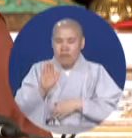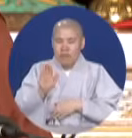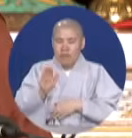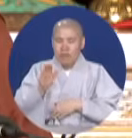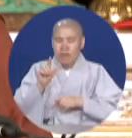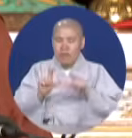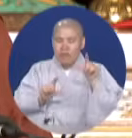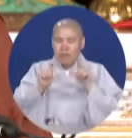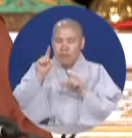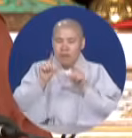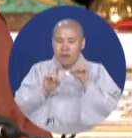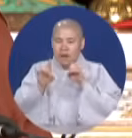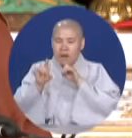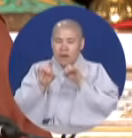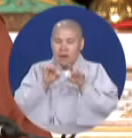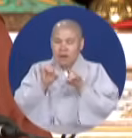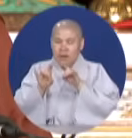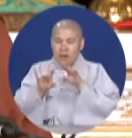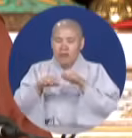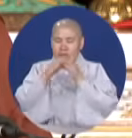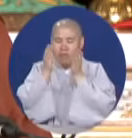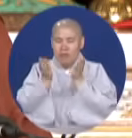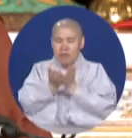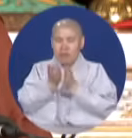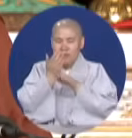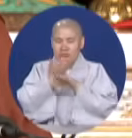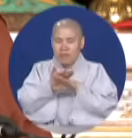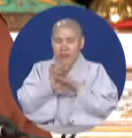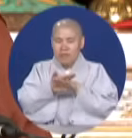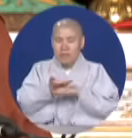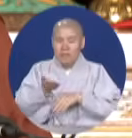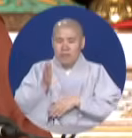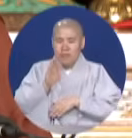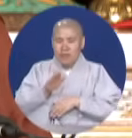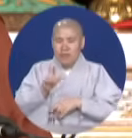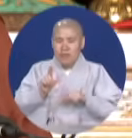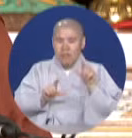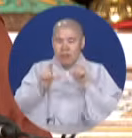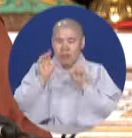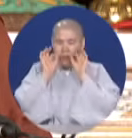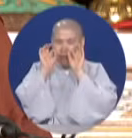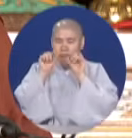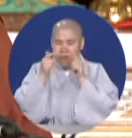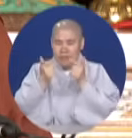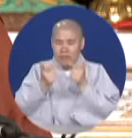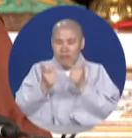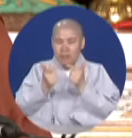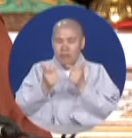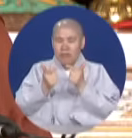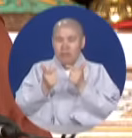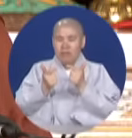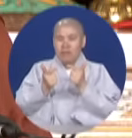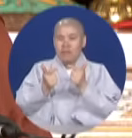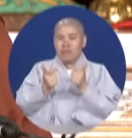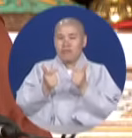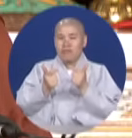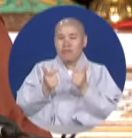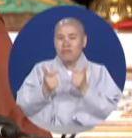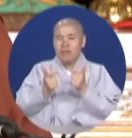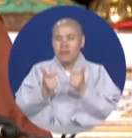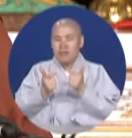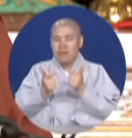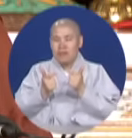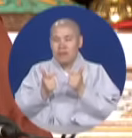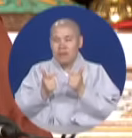만면천두예요. 모양이 참 각양각색이에요. 그런데 모양을 보지 않고 양문훈기